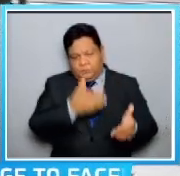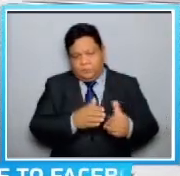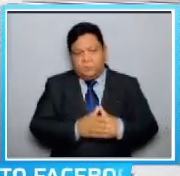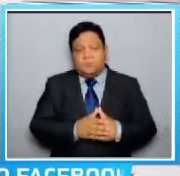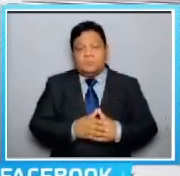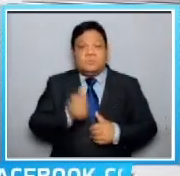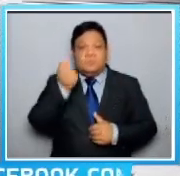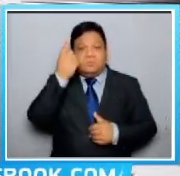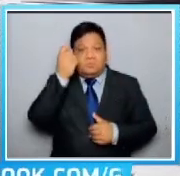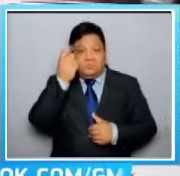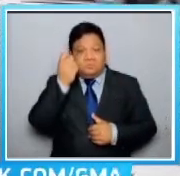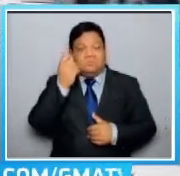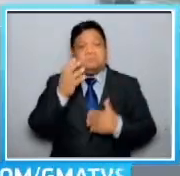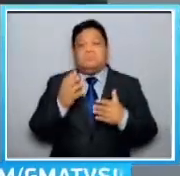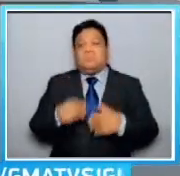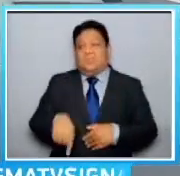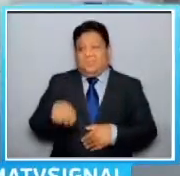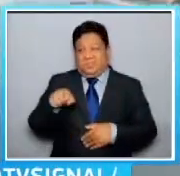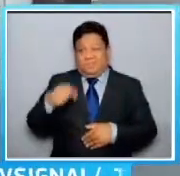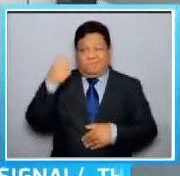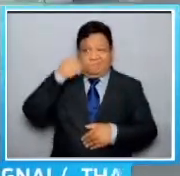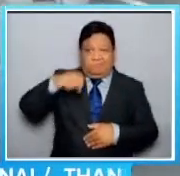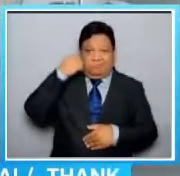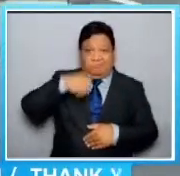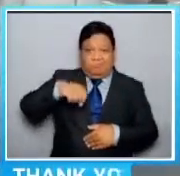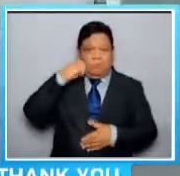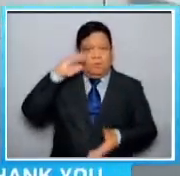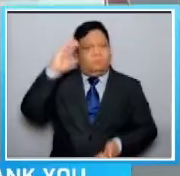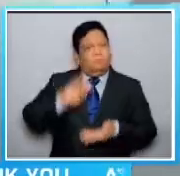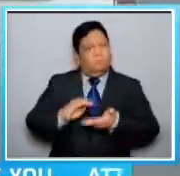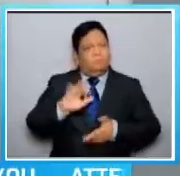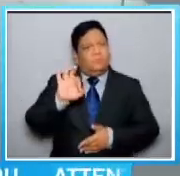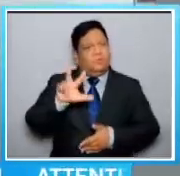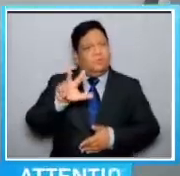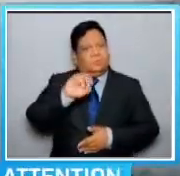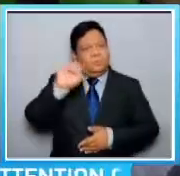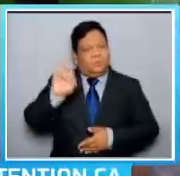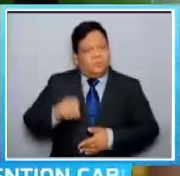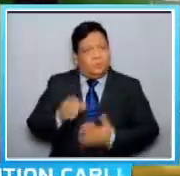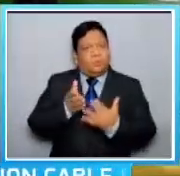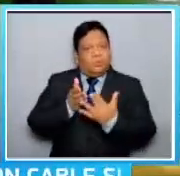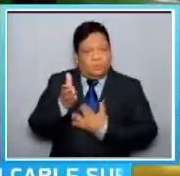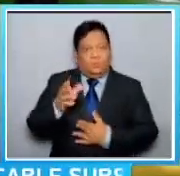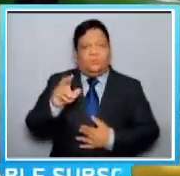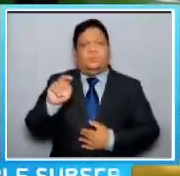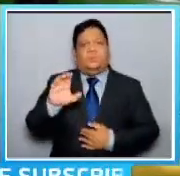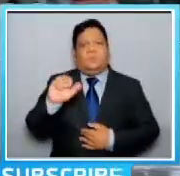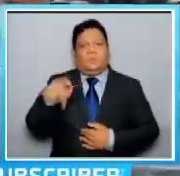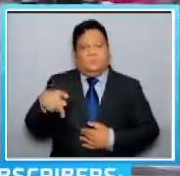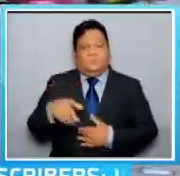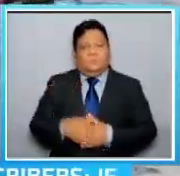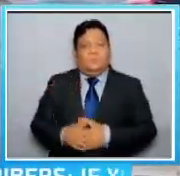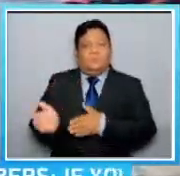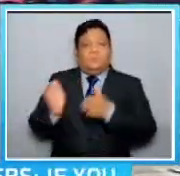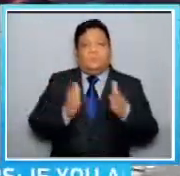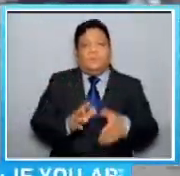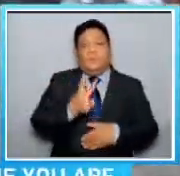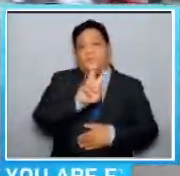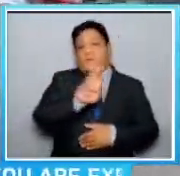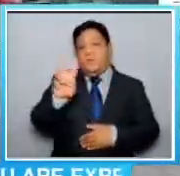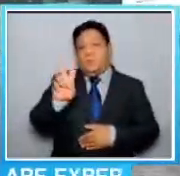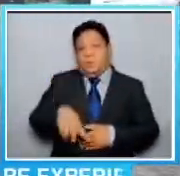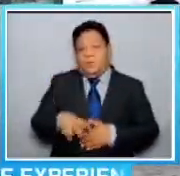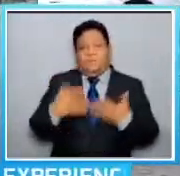ng traffic violation sa lungsod dahil sa NCAP. Sabi naman ng Valenzuela LGU, inihinto na nila kahapon